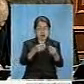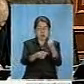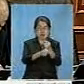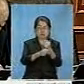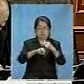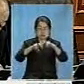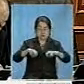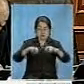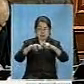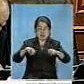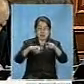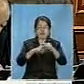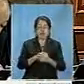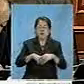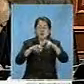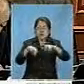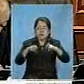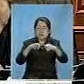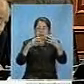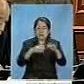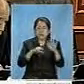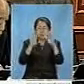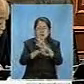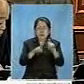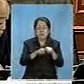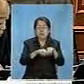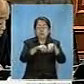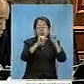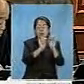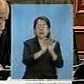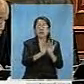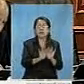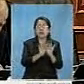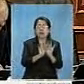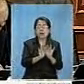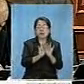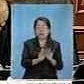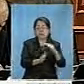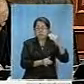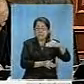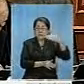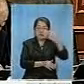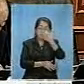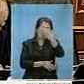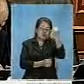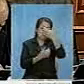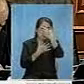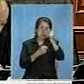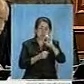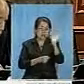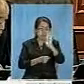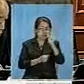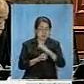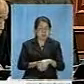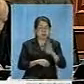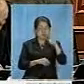ม่ขึ้นหิ้งแล้วไม่กลายเป็นส่วนที่ถูกเก็บไว้จนเป็นฝุ่นนะเตอะแต่กลายเป็นส่วนที่สามารถน